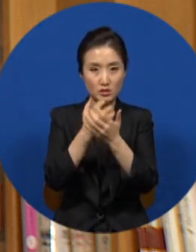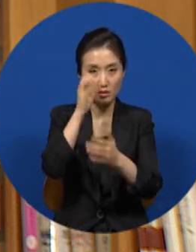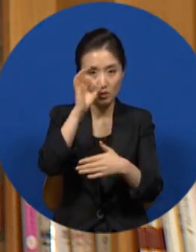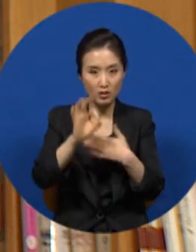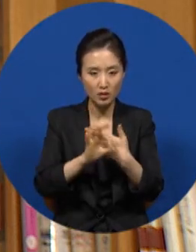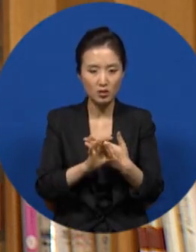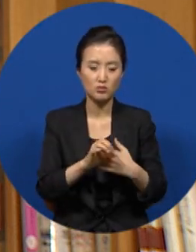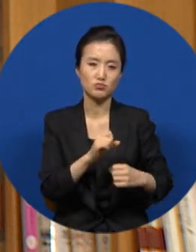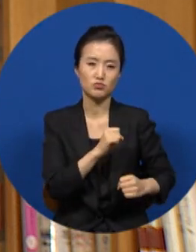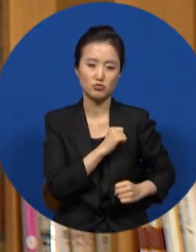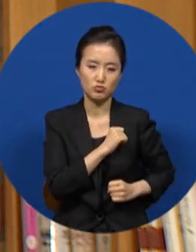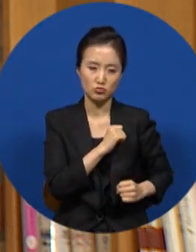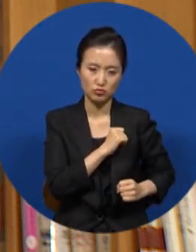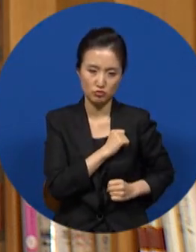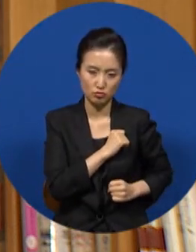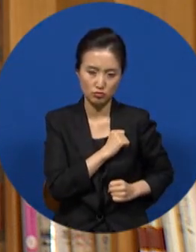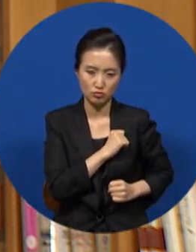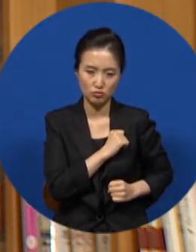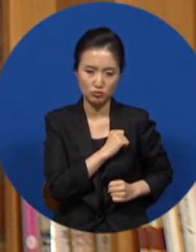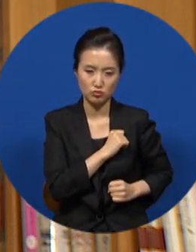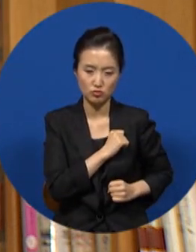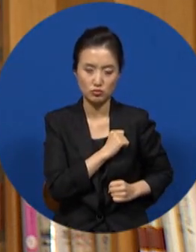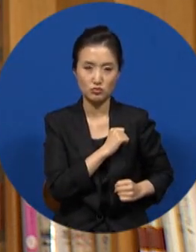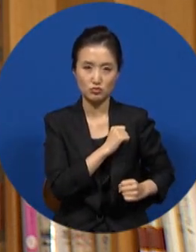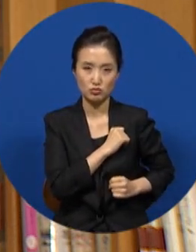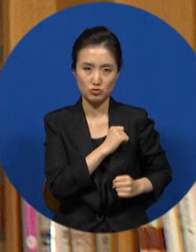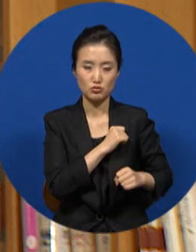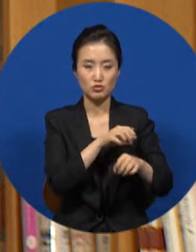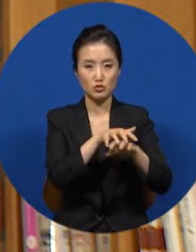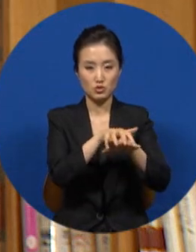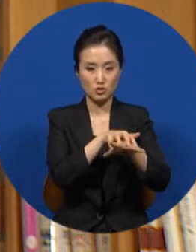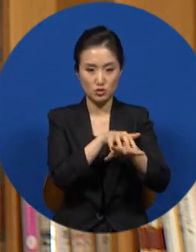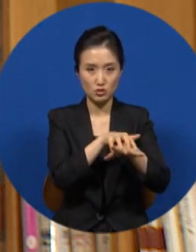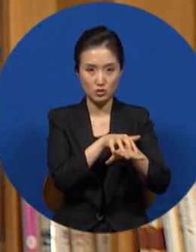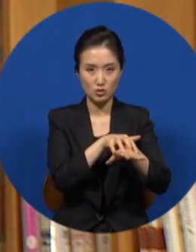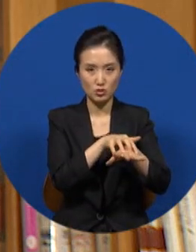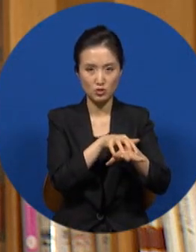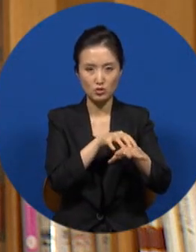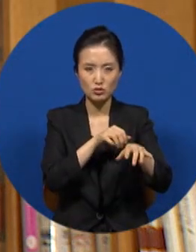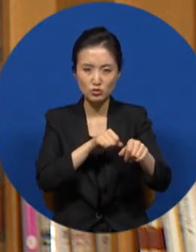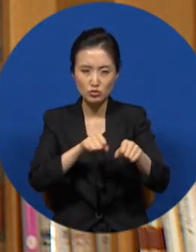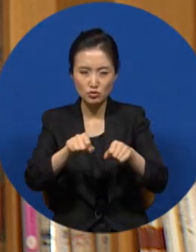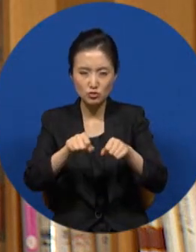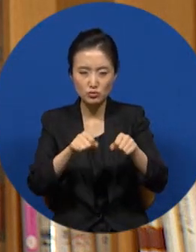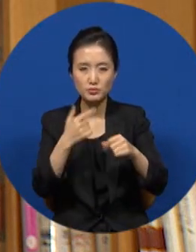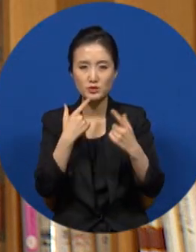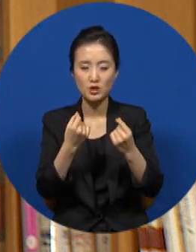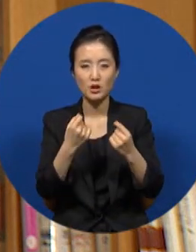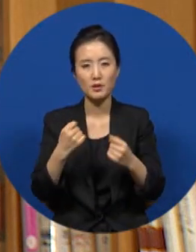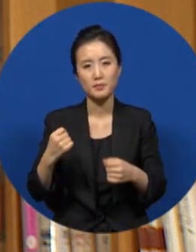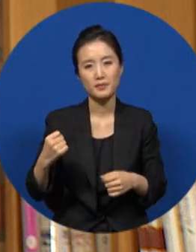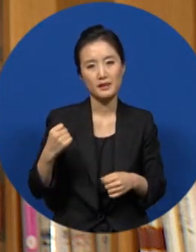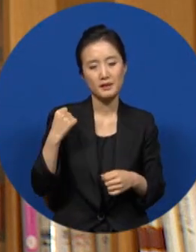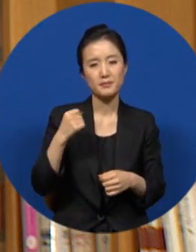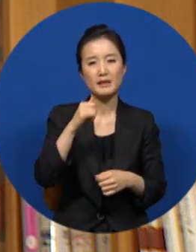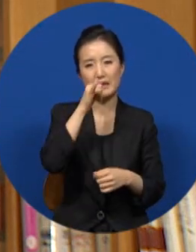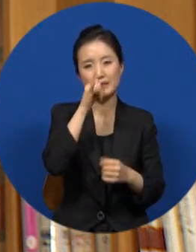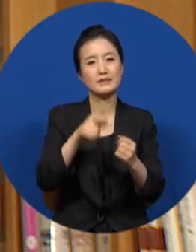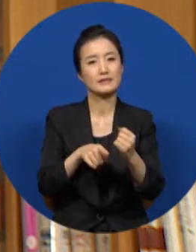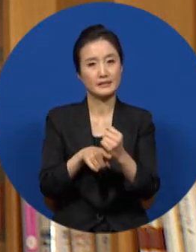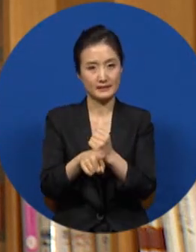착자로 이루어져 있어요. 군대 큰 군대 조직이 마치 움직인 것 같은 강력한 힘이 있다 이런 게 암시가 들어